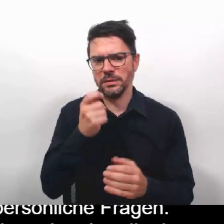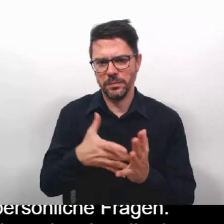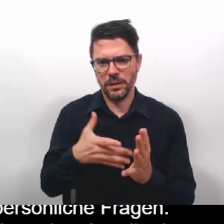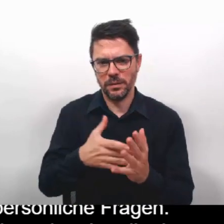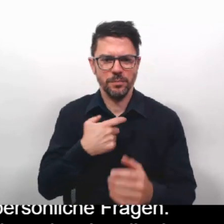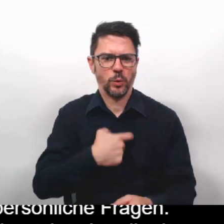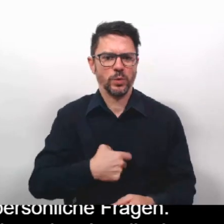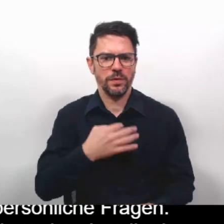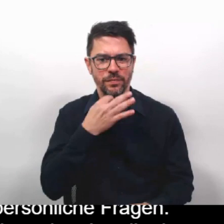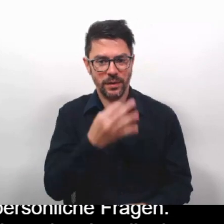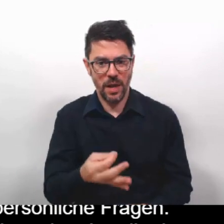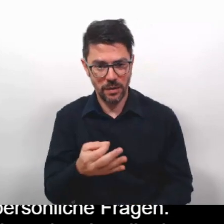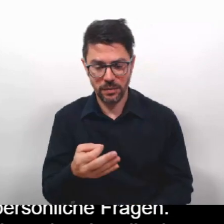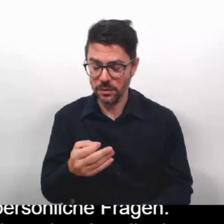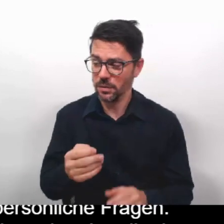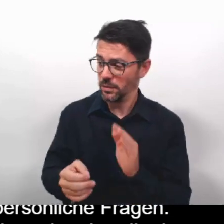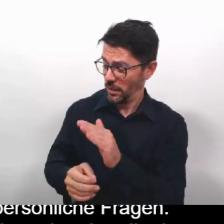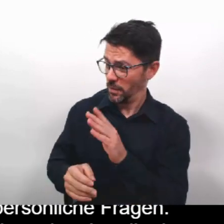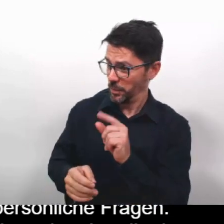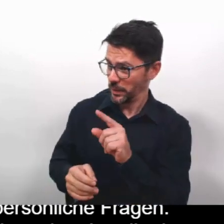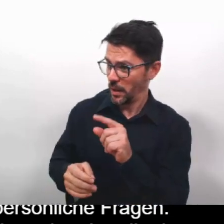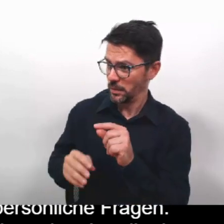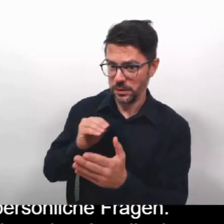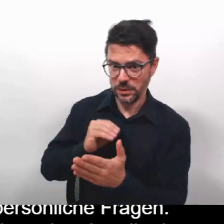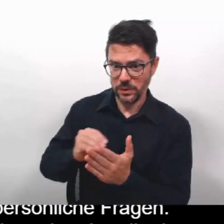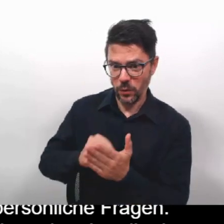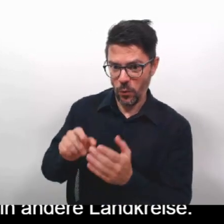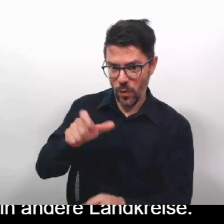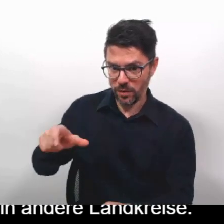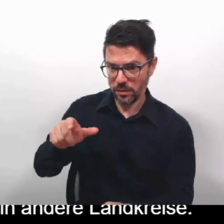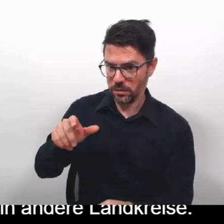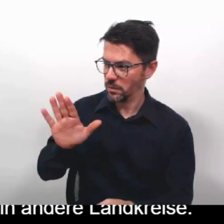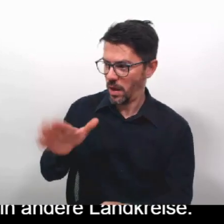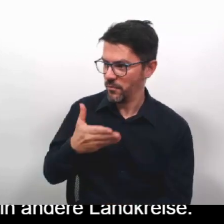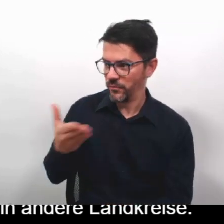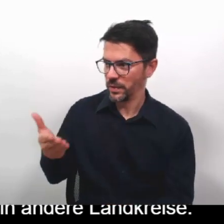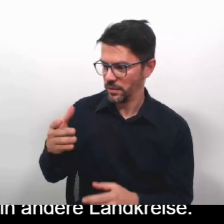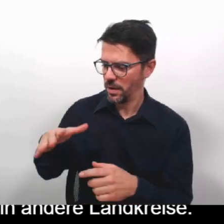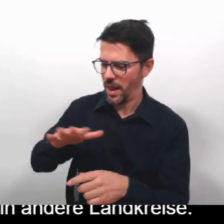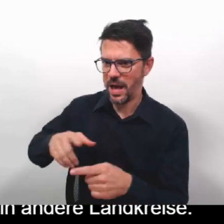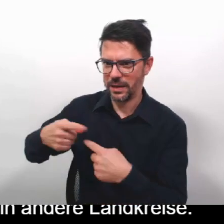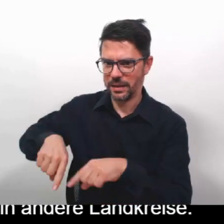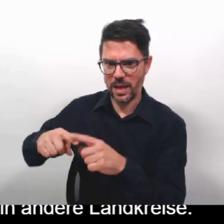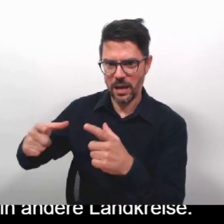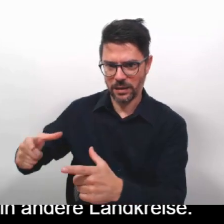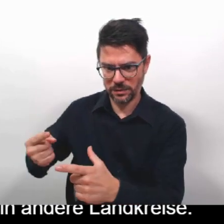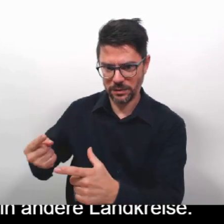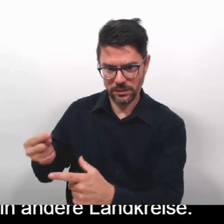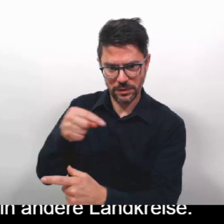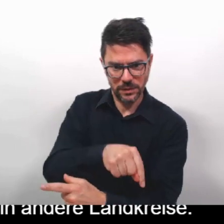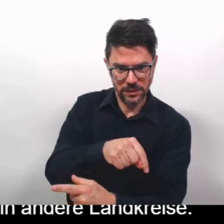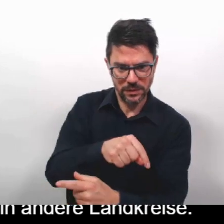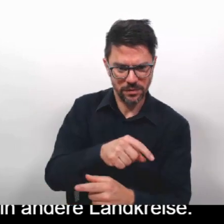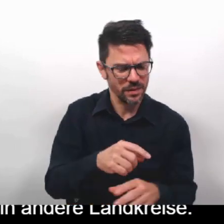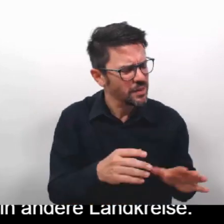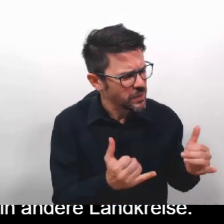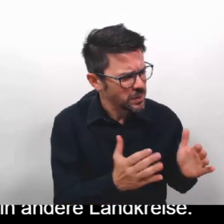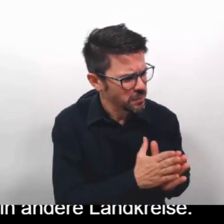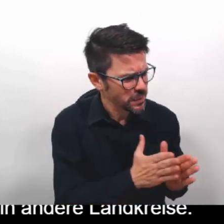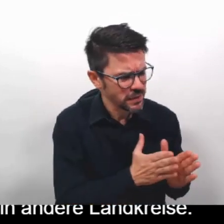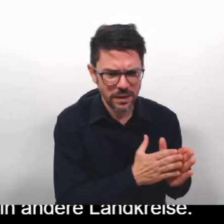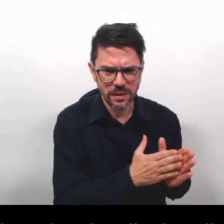geschlossen. Ich glaube jetzt nicht, dass das Auswirkungen hat auf andere Landkreise, weil die haben ihre Schulen ja offen.